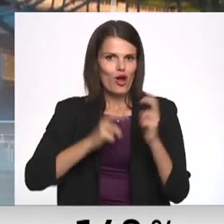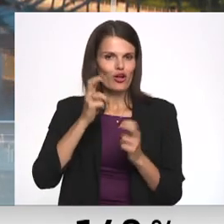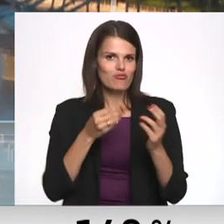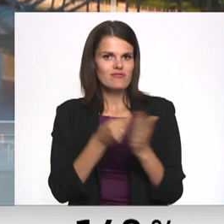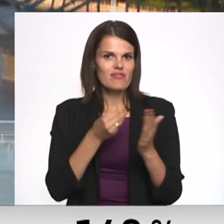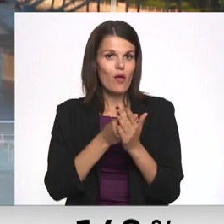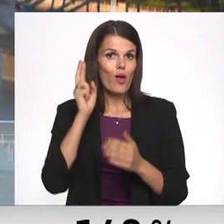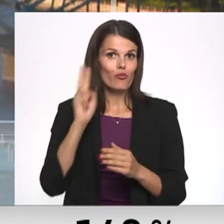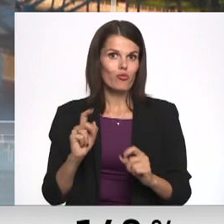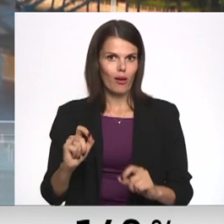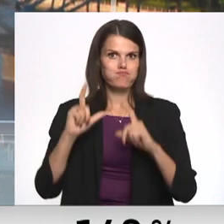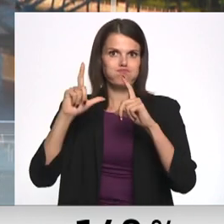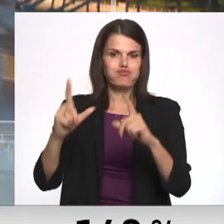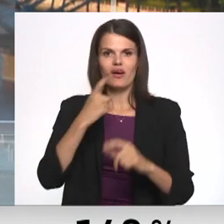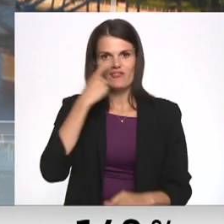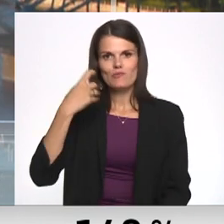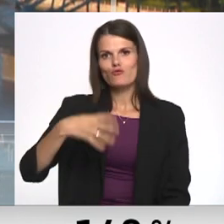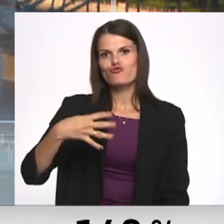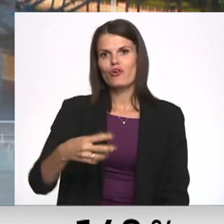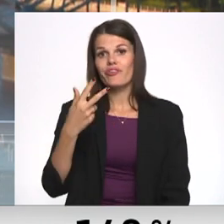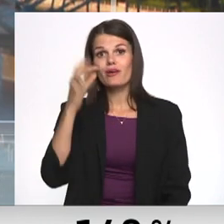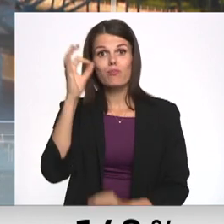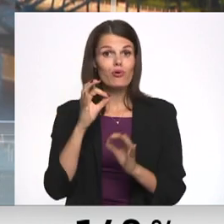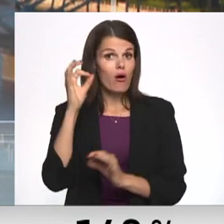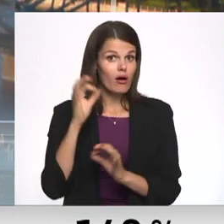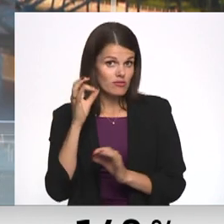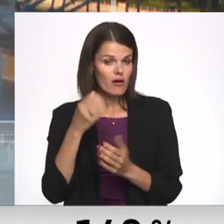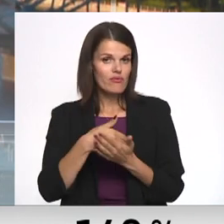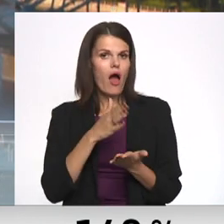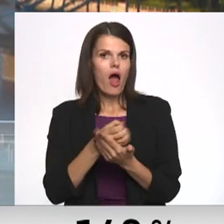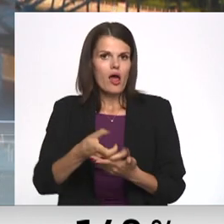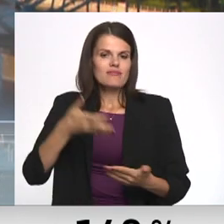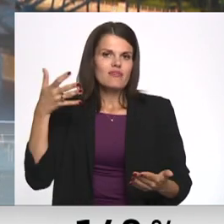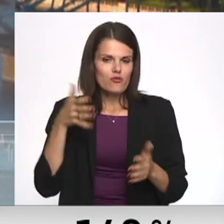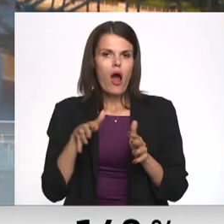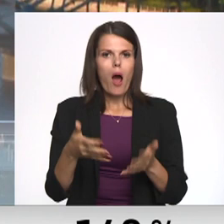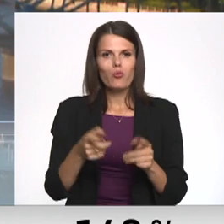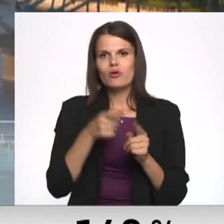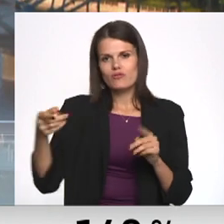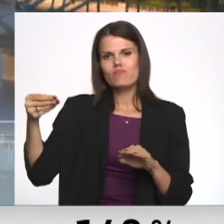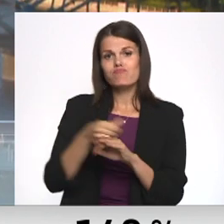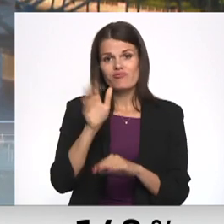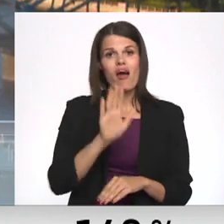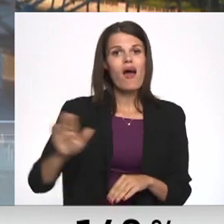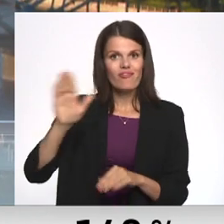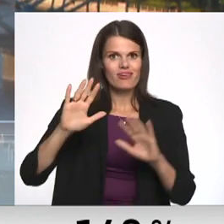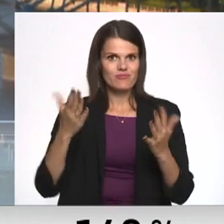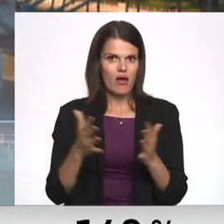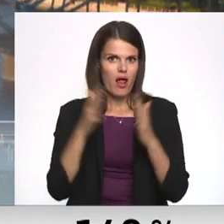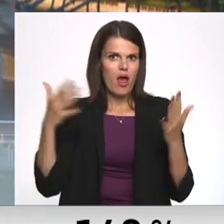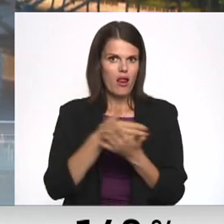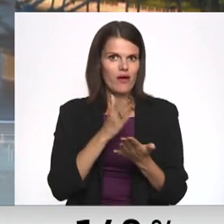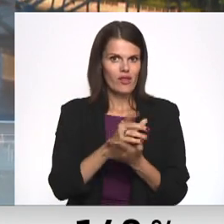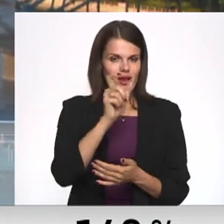Jūrmalā palielināsies par 143%. Daļu sadārdzinājumu apkuras sezonā kompensēs valsts, tomēr vairuma iedzīvotāju